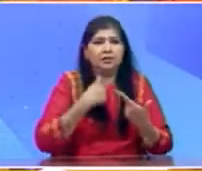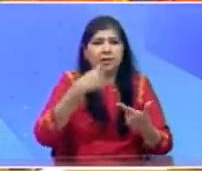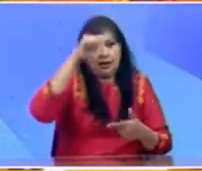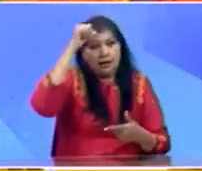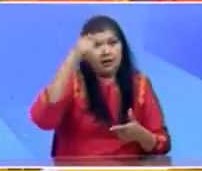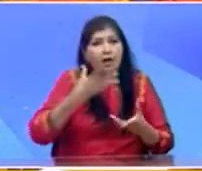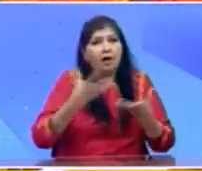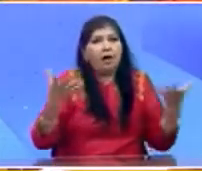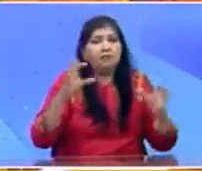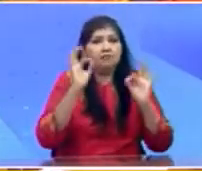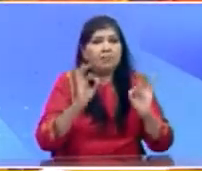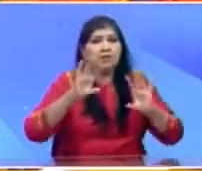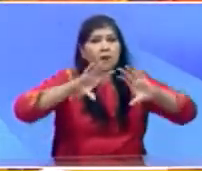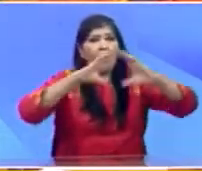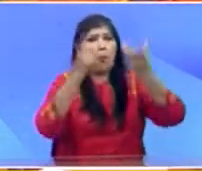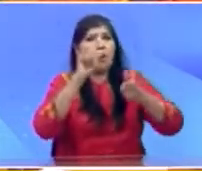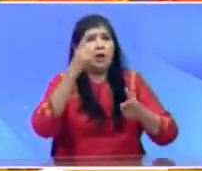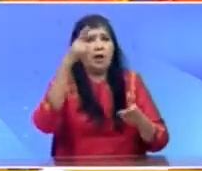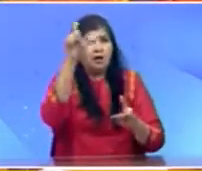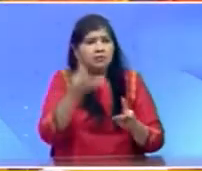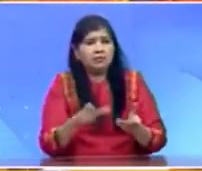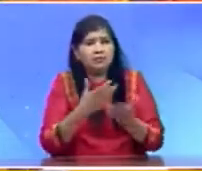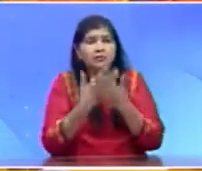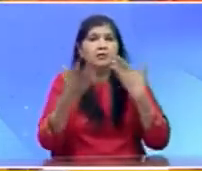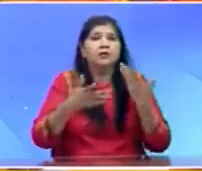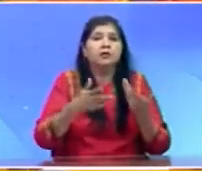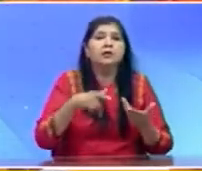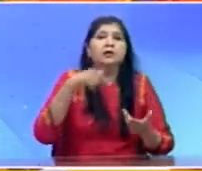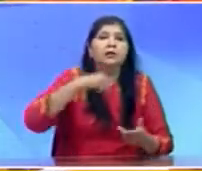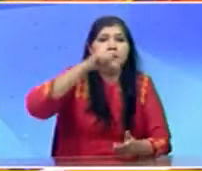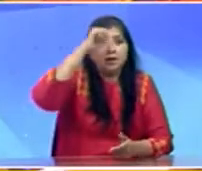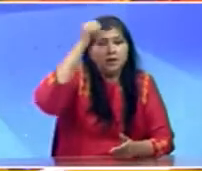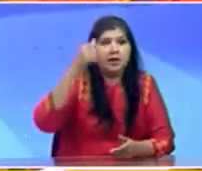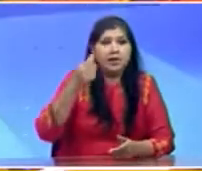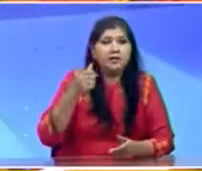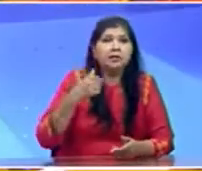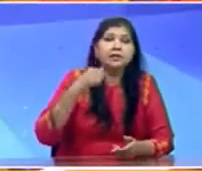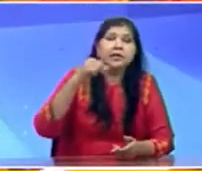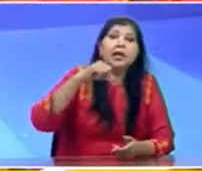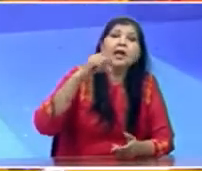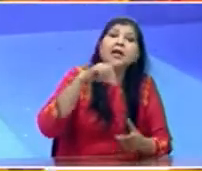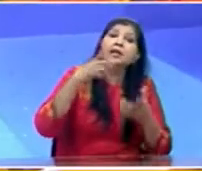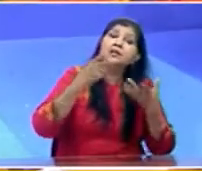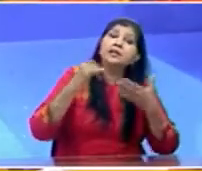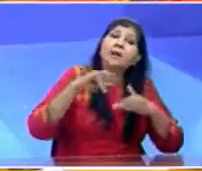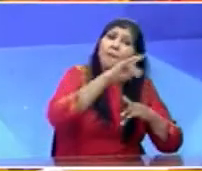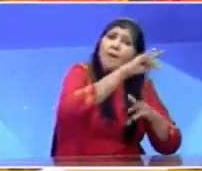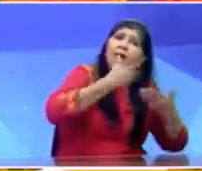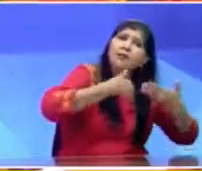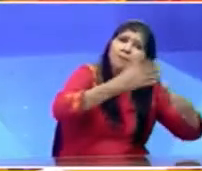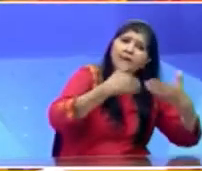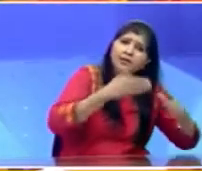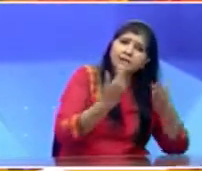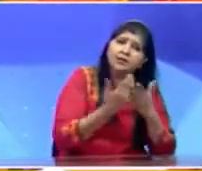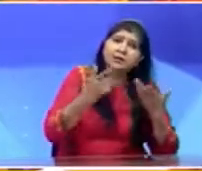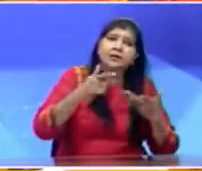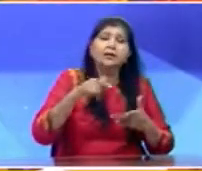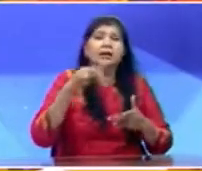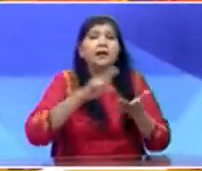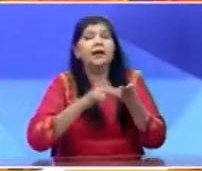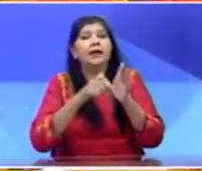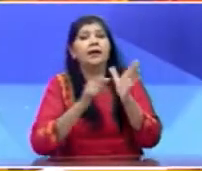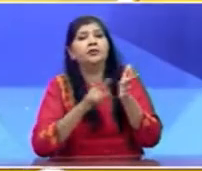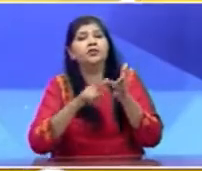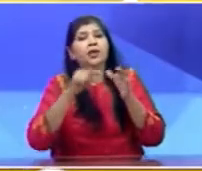होगी कि देश से शहद का निर्यात भी बढ़ गया है। देश ने नेशनल